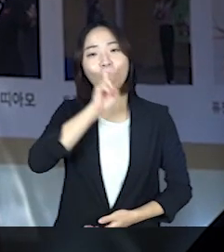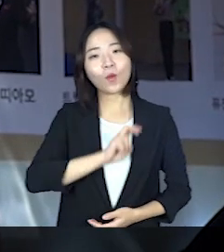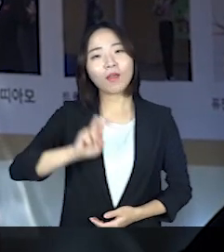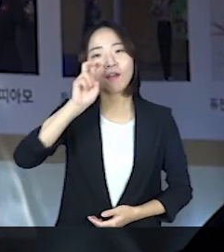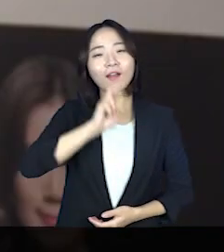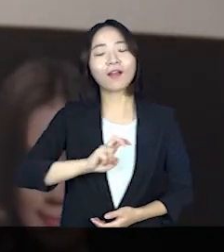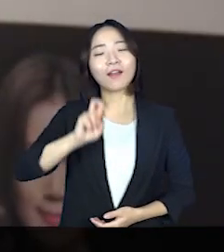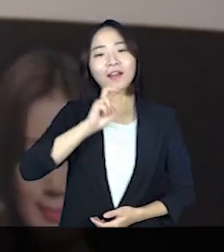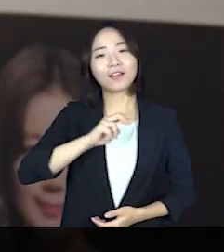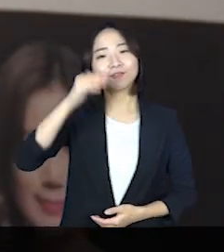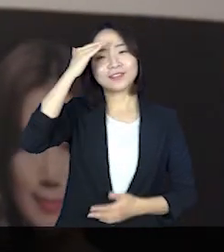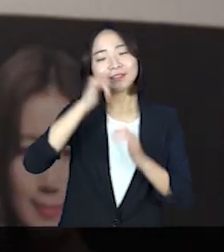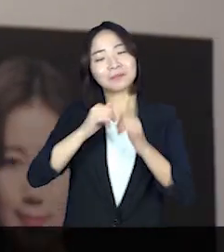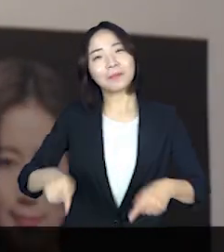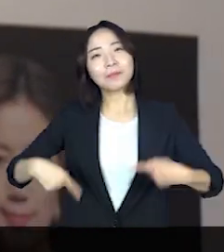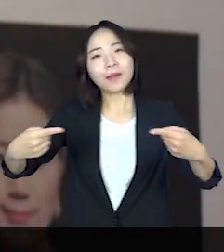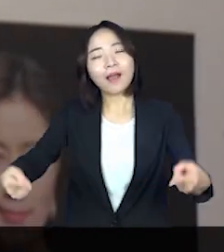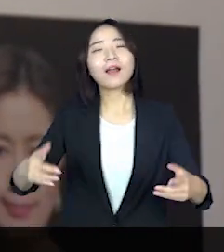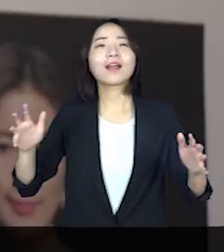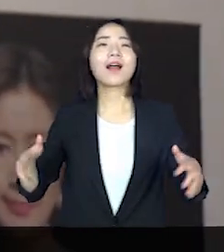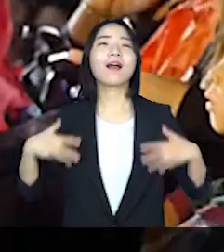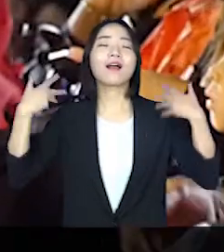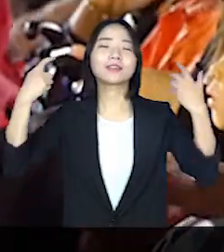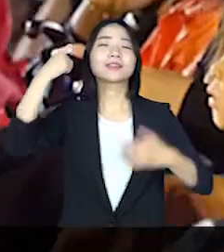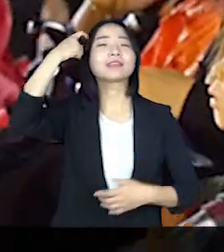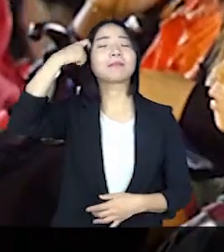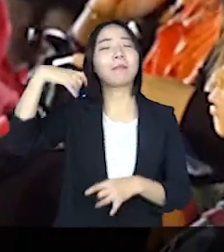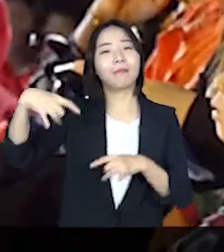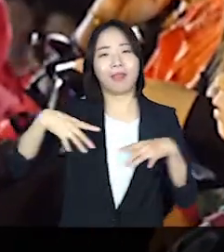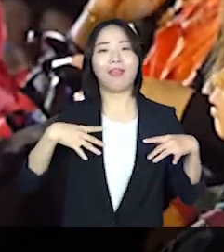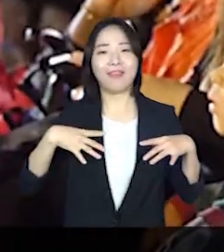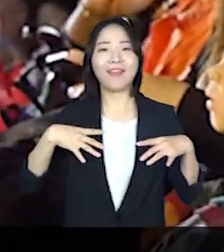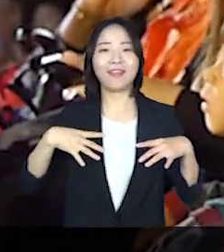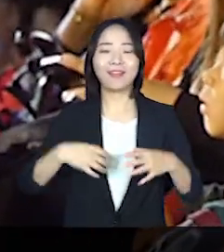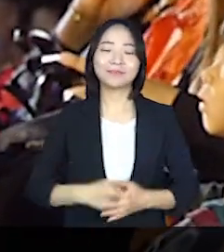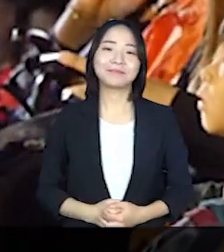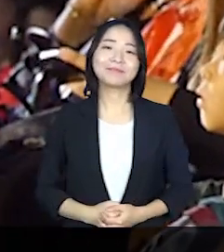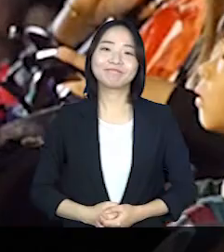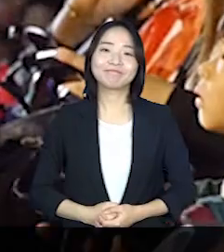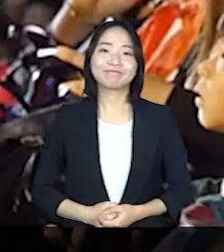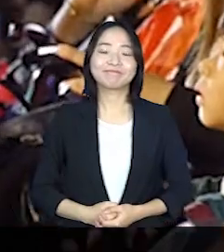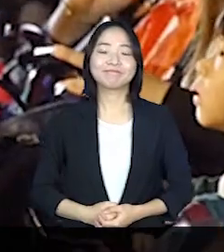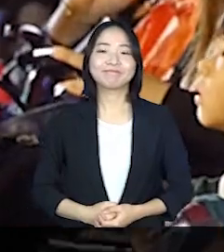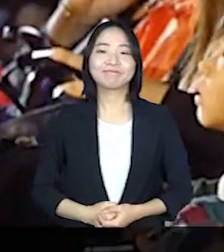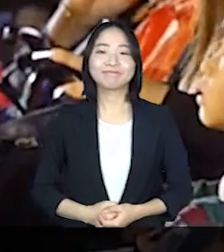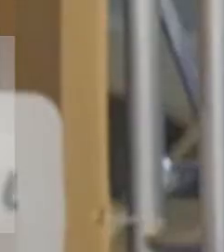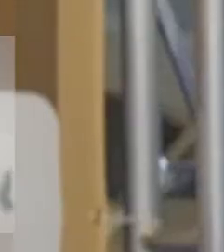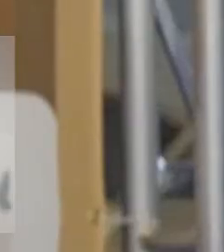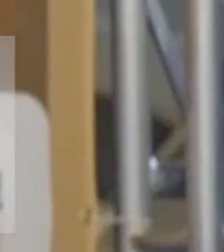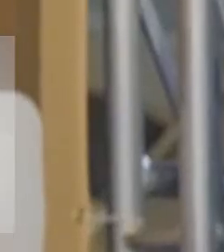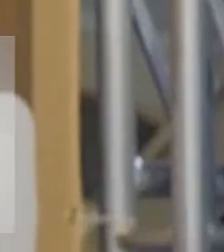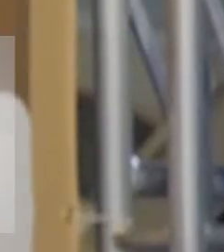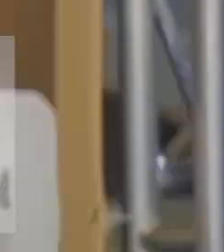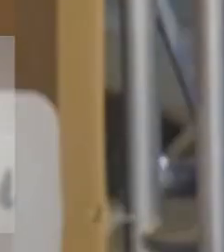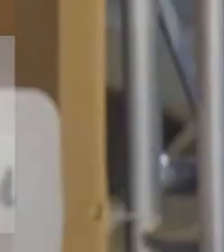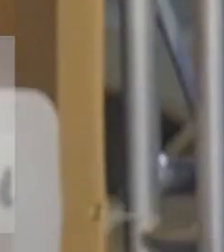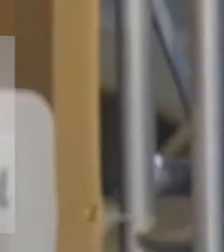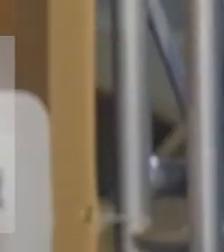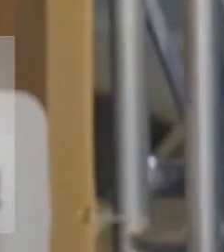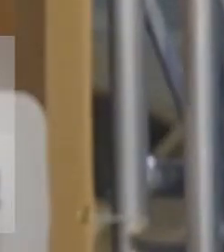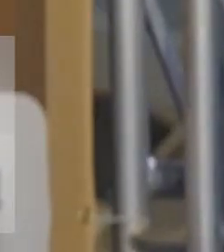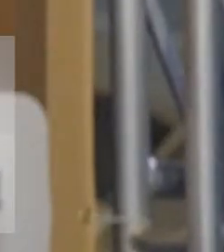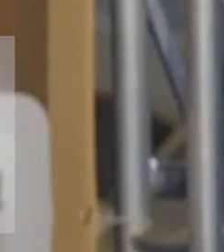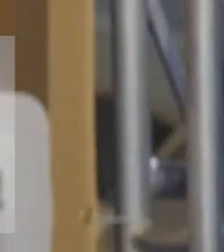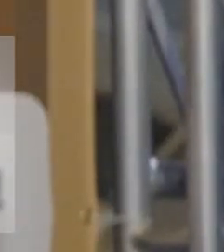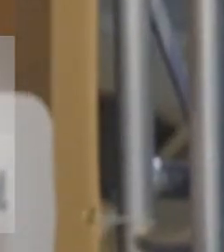등 관람객들이 가을의 정취를 만끽할 수 있는 다채로운 공연들이 펼쳐졌습니다. 오늘 여러분들